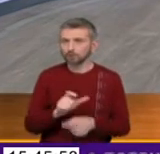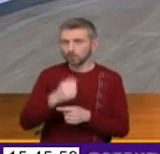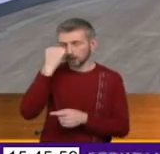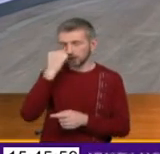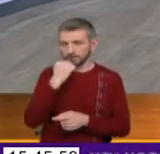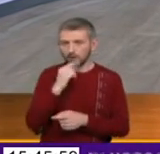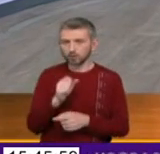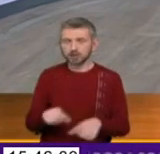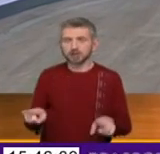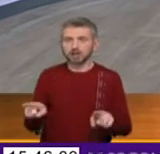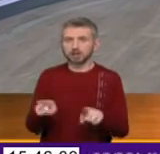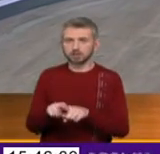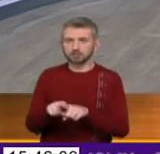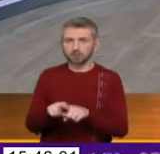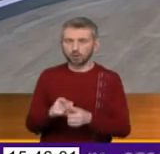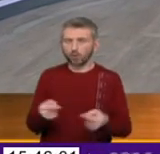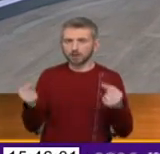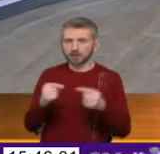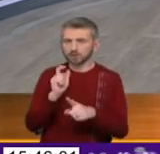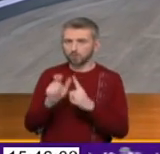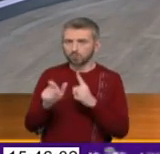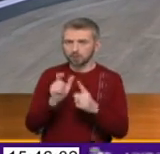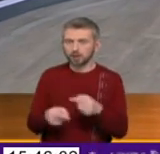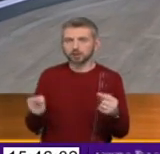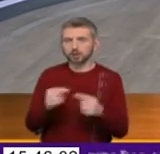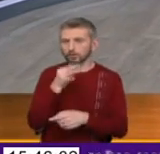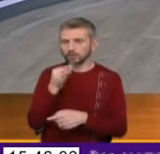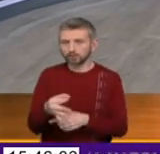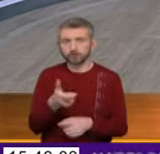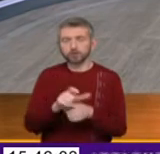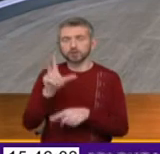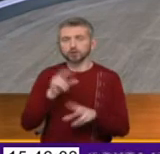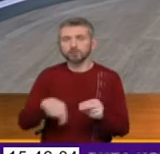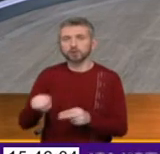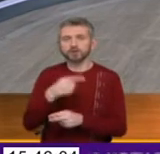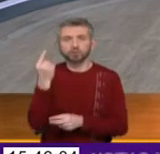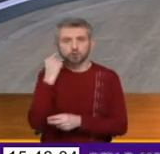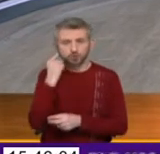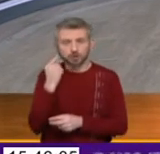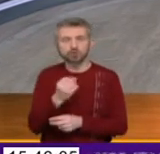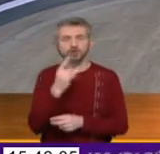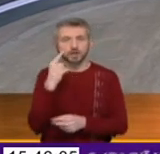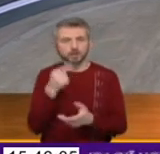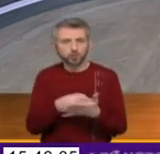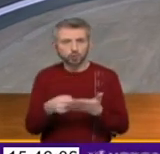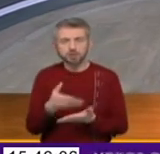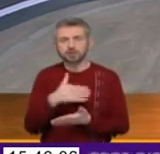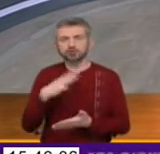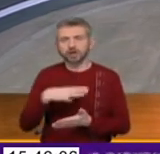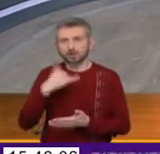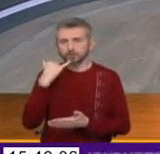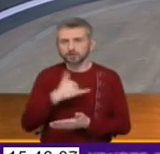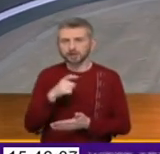пані Наталія, за такий конкретний коментар, конкретну відповідь. Дуже сподіваюся, що ви почули. Я ще раз наголошую, ми чекаємо дзвінків